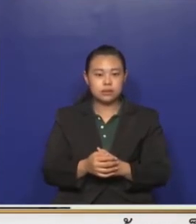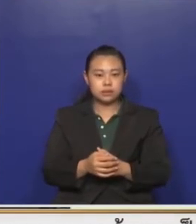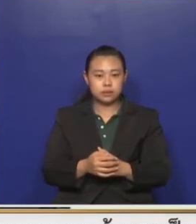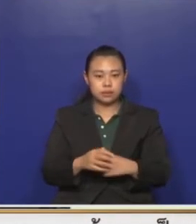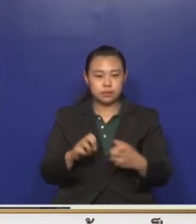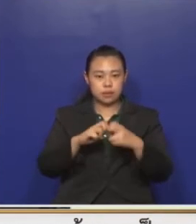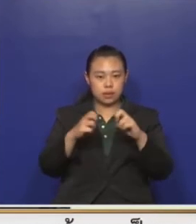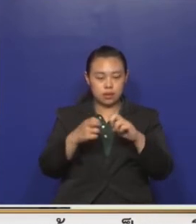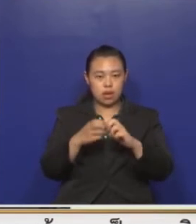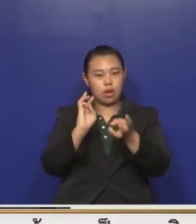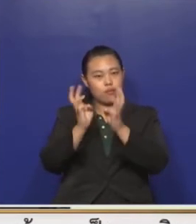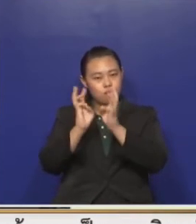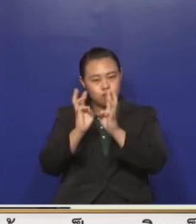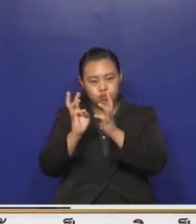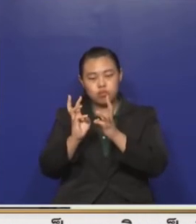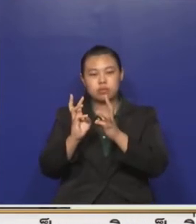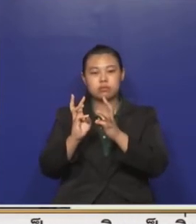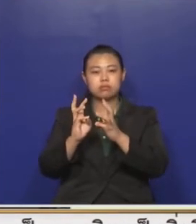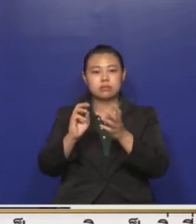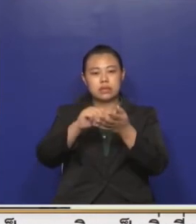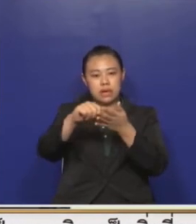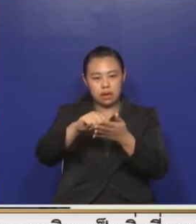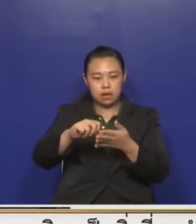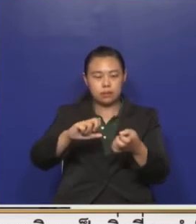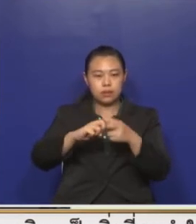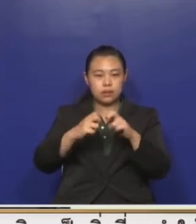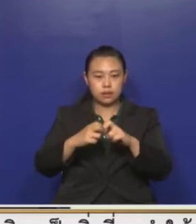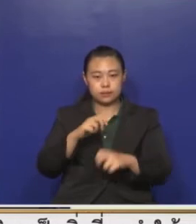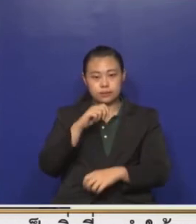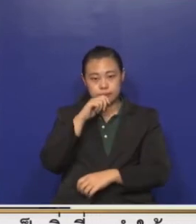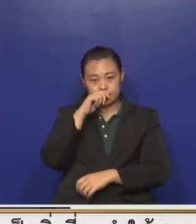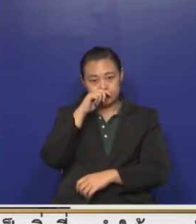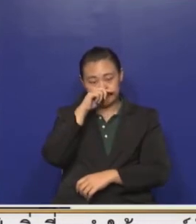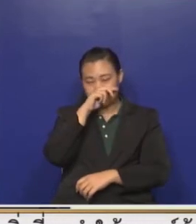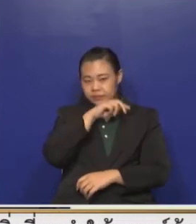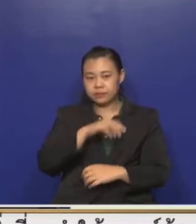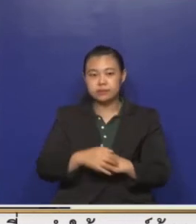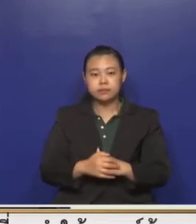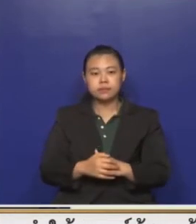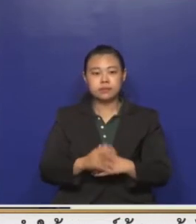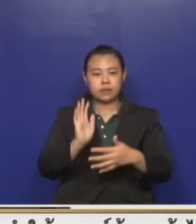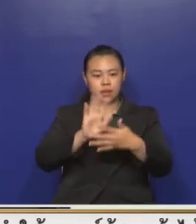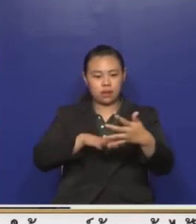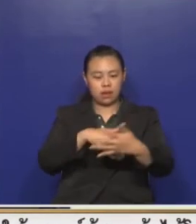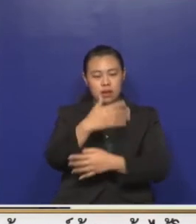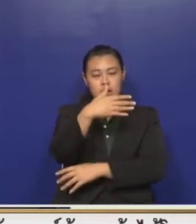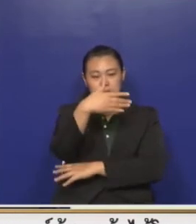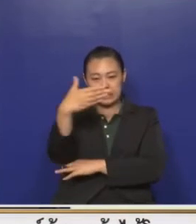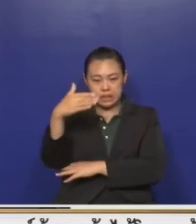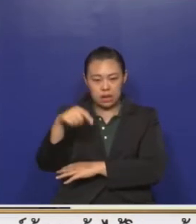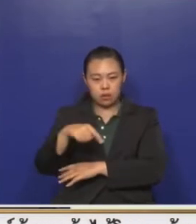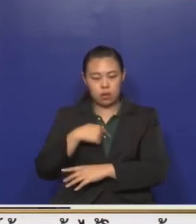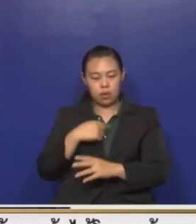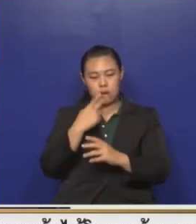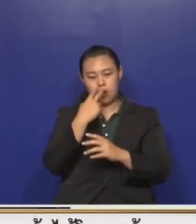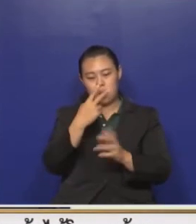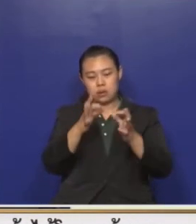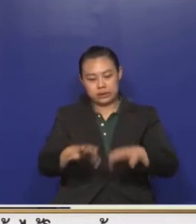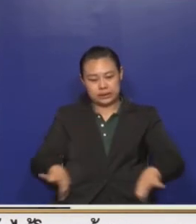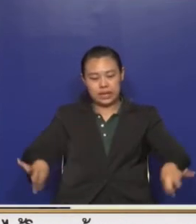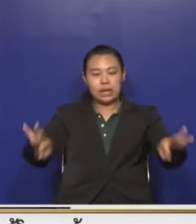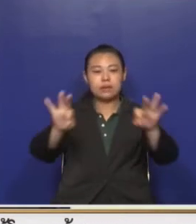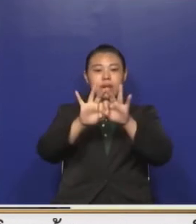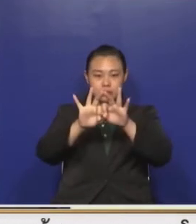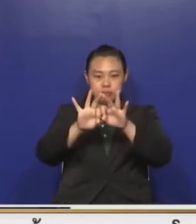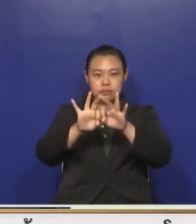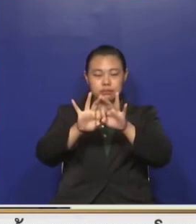การแ้ไขปัญหามวพิดดฝูนละอองเมื่อเราพูดถวารแงชาติ ผมคดวามัเป็เรองใหญ่ เปเรื่สำคญเราถได้ขึมา